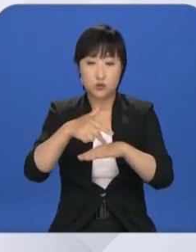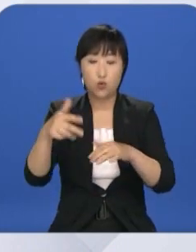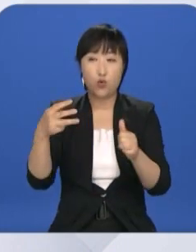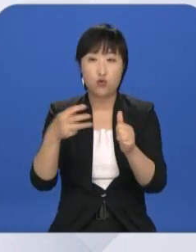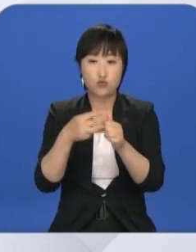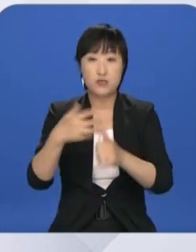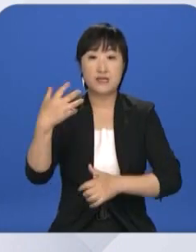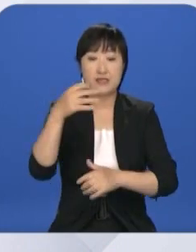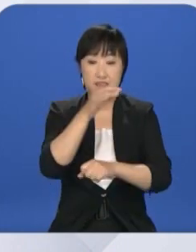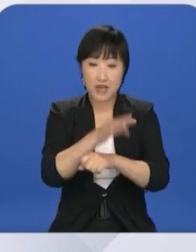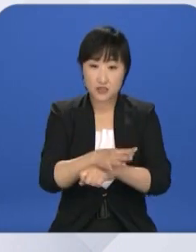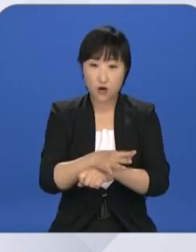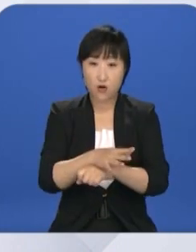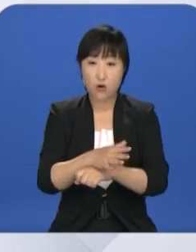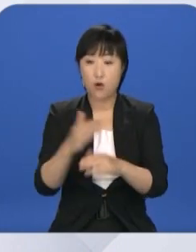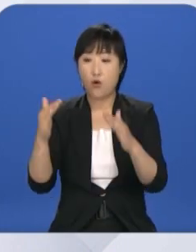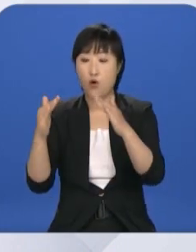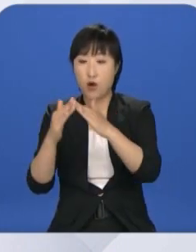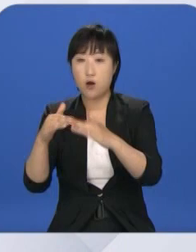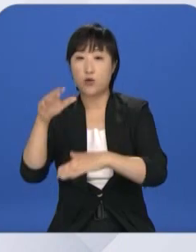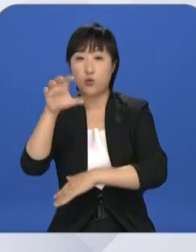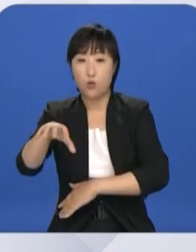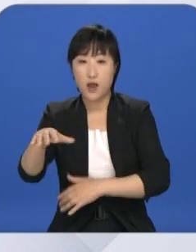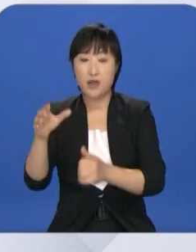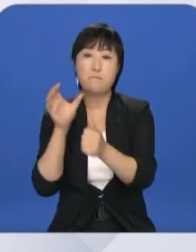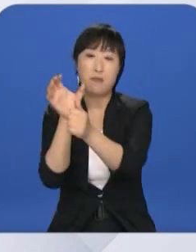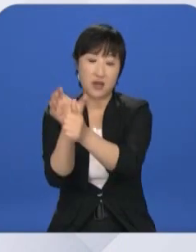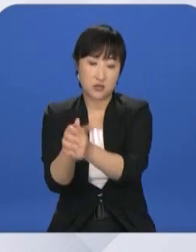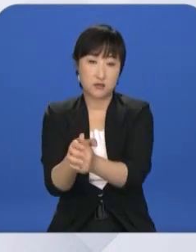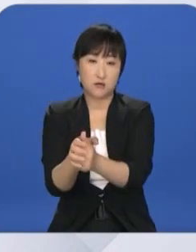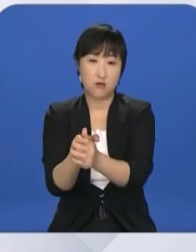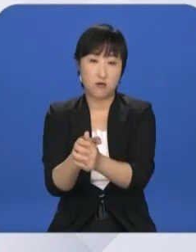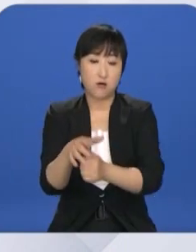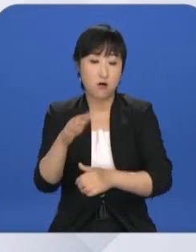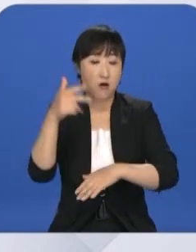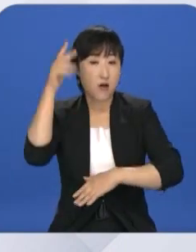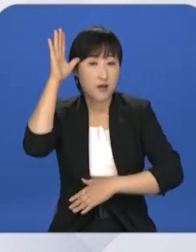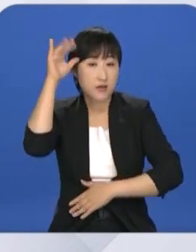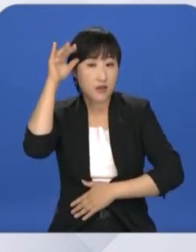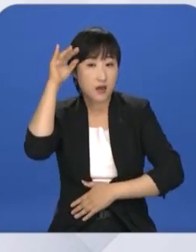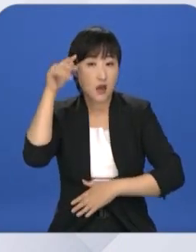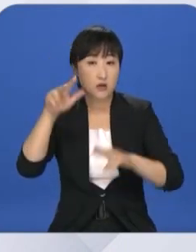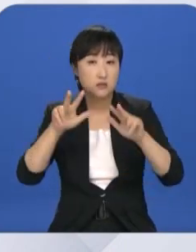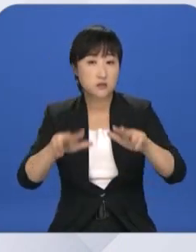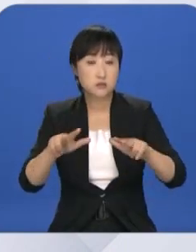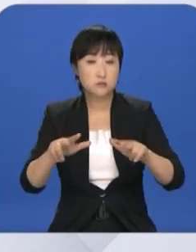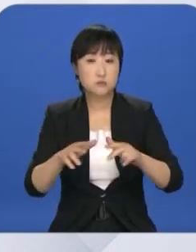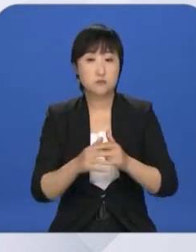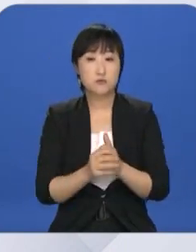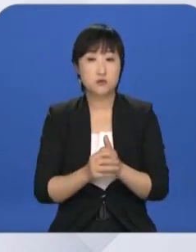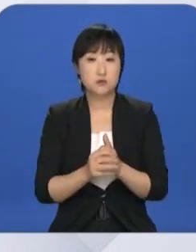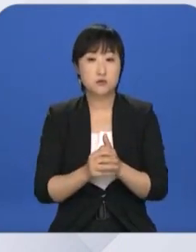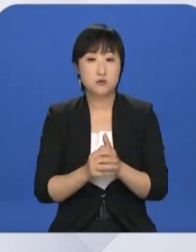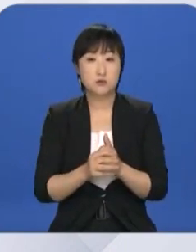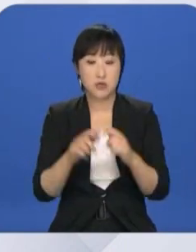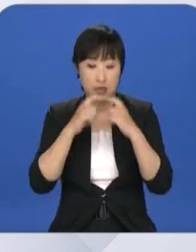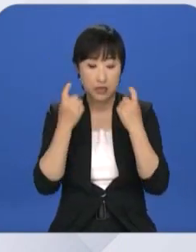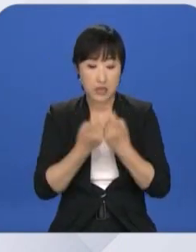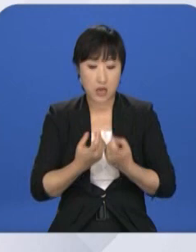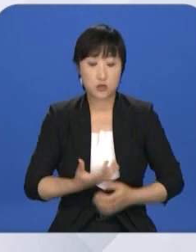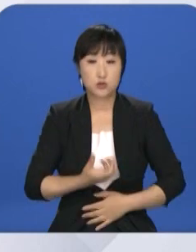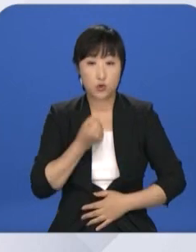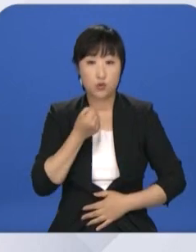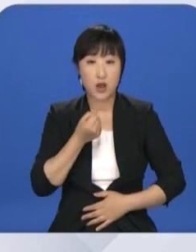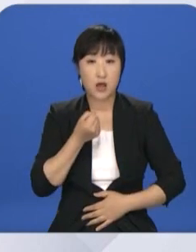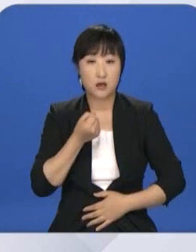걸로 그렇게 생각을 하고 있습니다. 그래서 이제 진돗개가 지금은 뭐 제대로 이제 개인 소유인데 그게